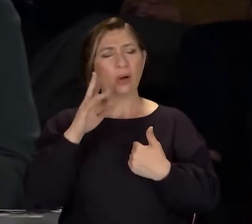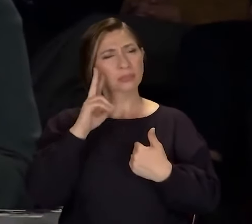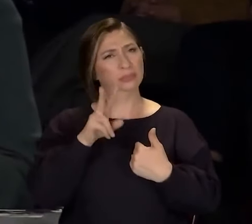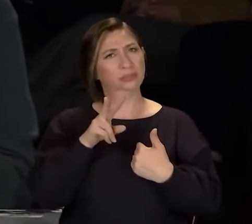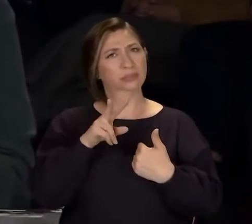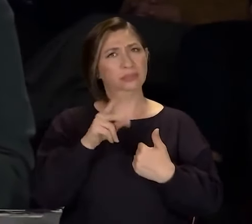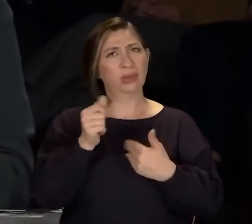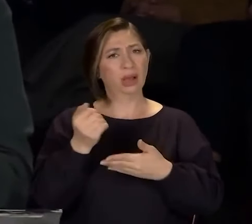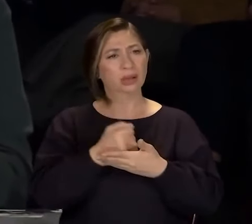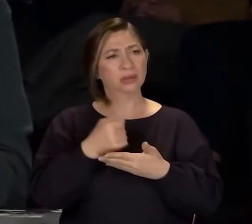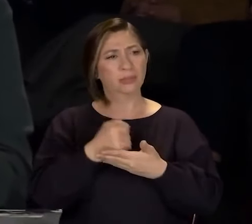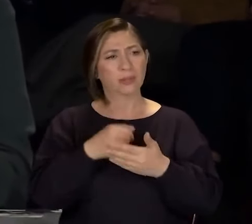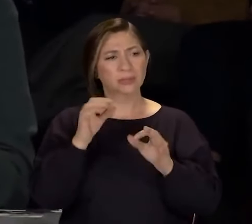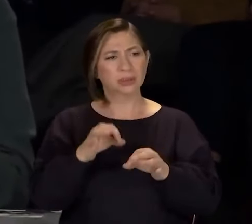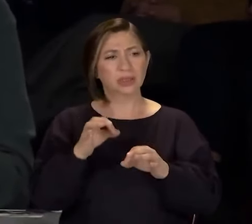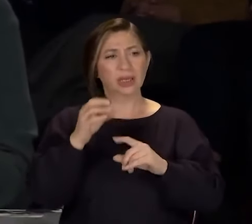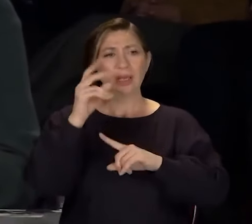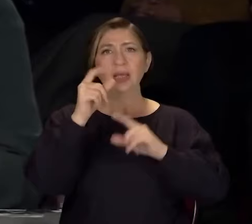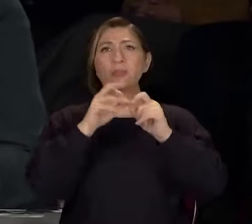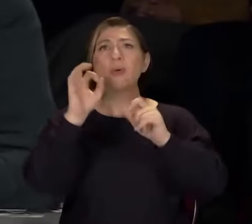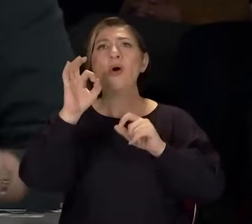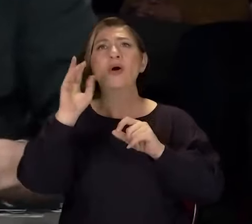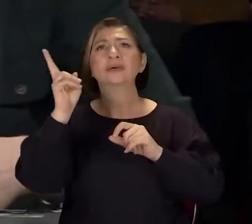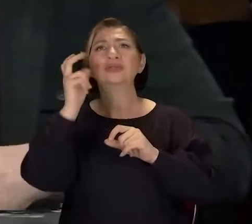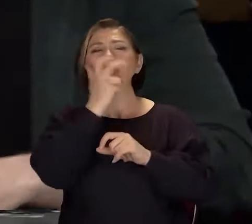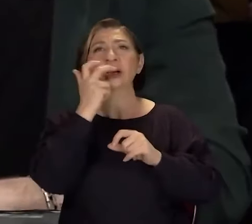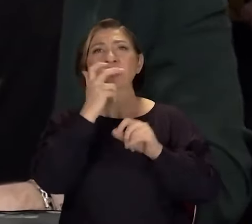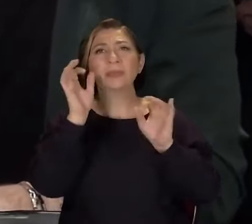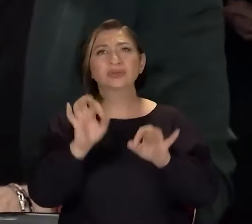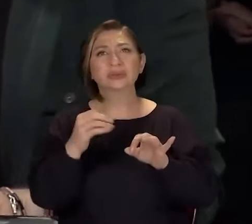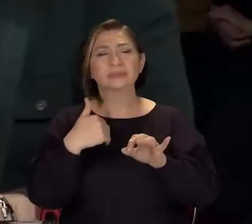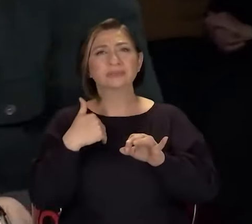baktım para kazanmaya başladığımda İbrahim Tatlıses söylemeye başladım. Güzel. Hani